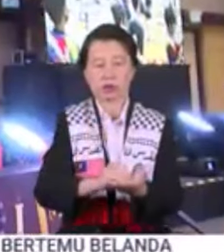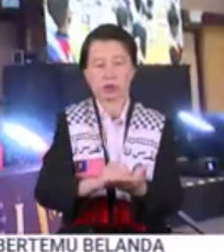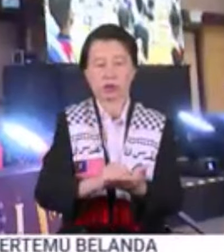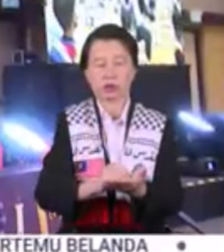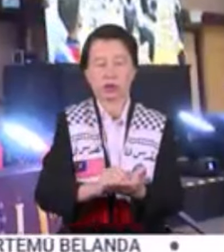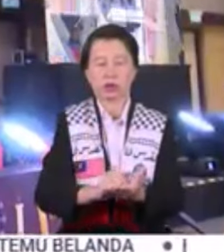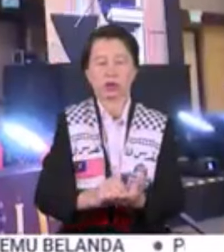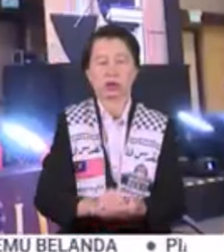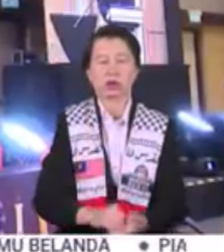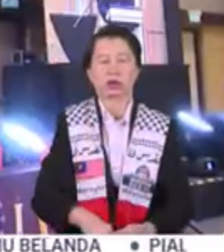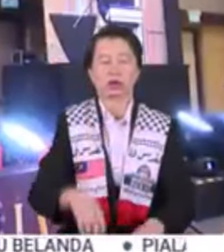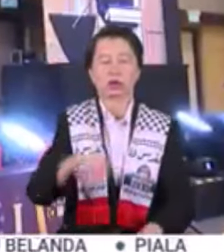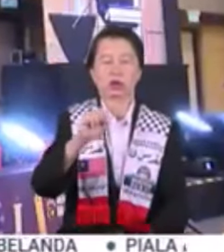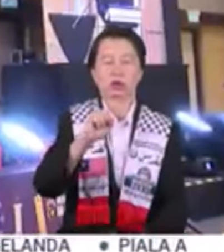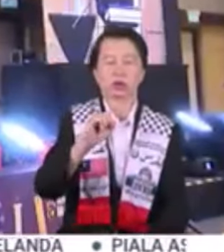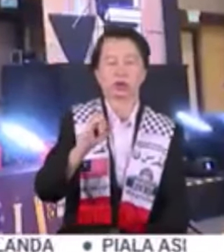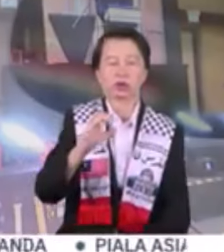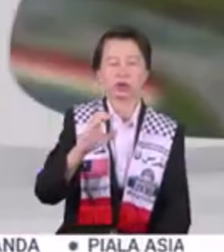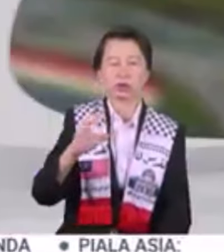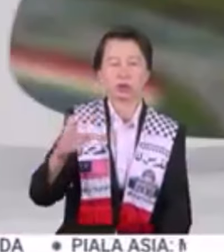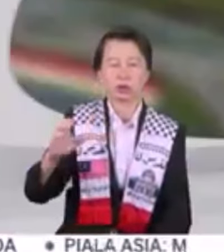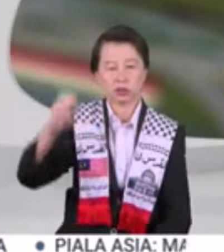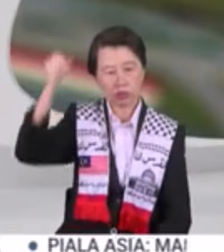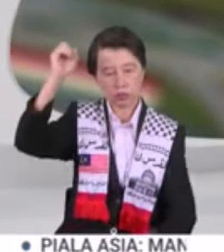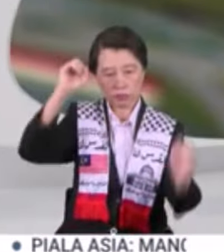Pusat Konvensyen Shah Alam.